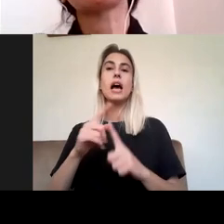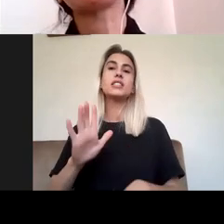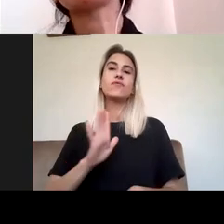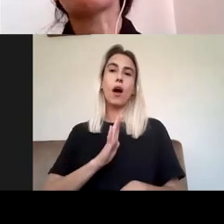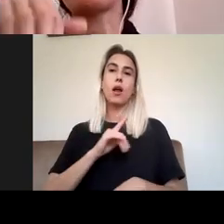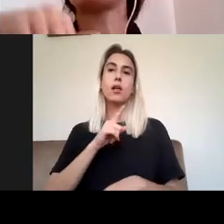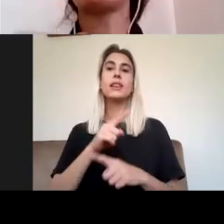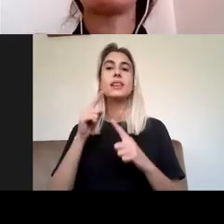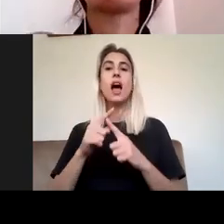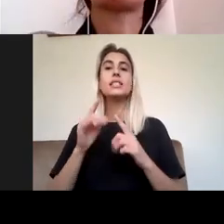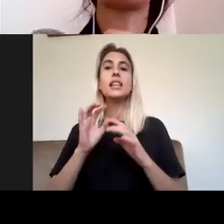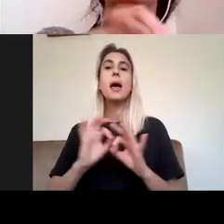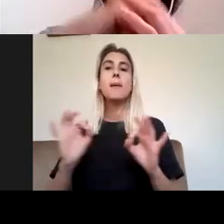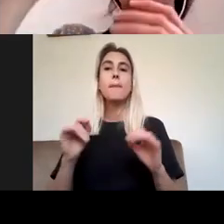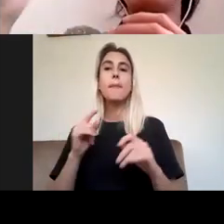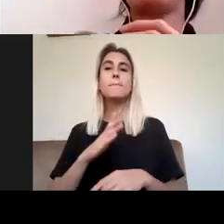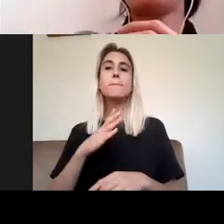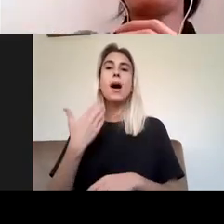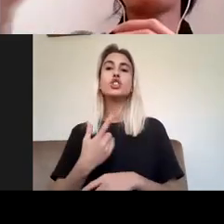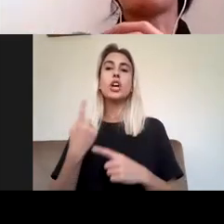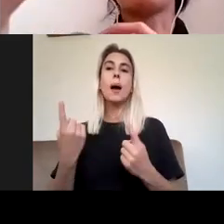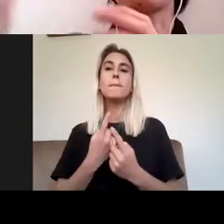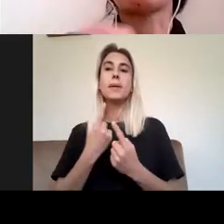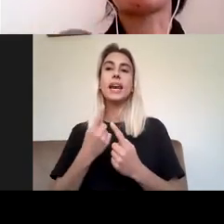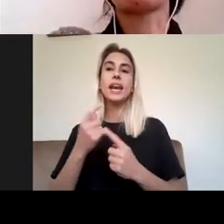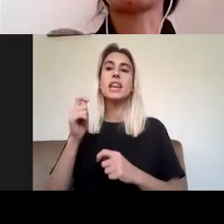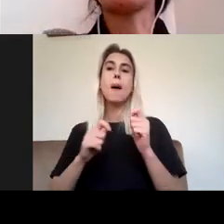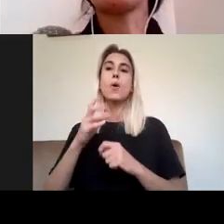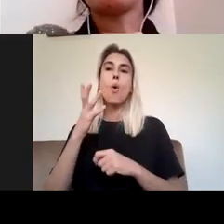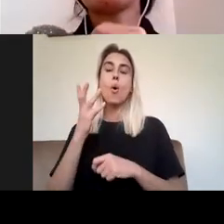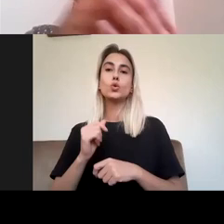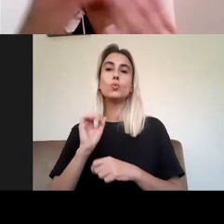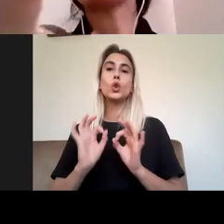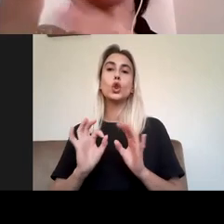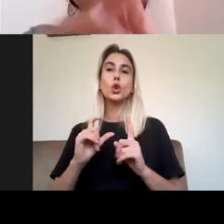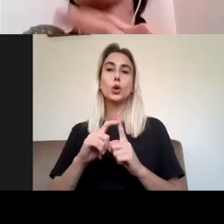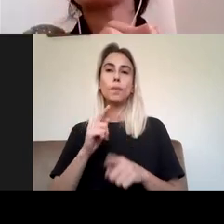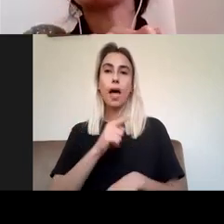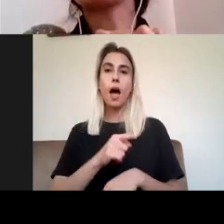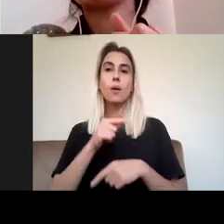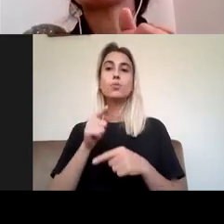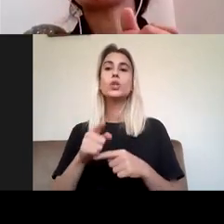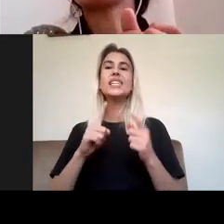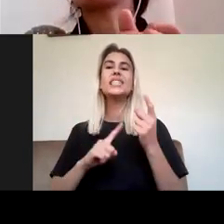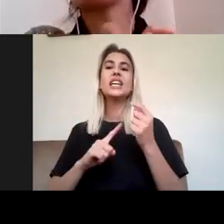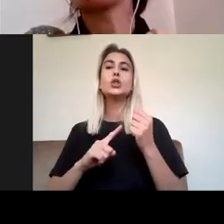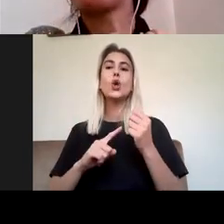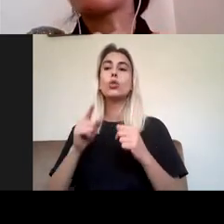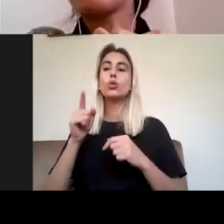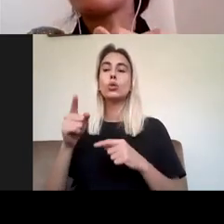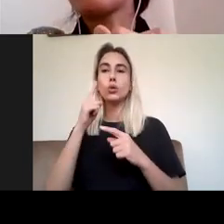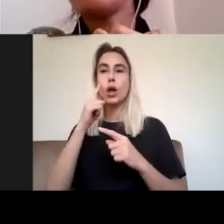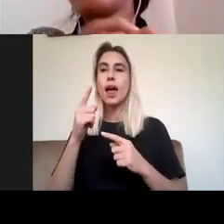taksi tarafı tamamen başka bir yapı oluşturmuş durumda. Mesela burada da istasyon türlerine göre erişilebilirlik uyum